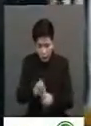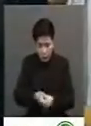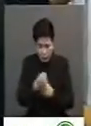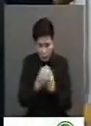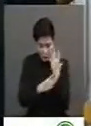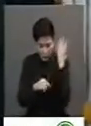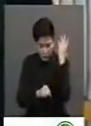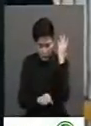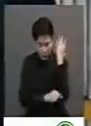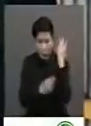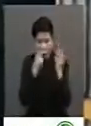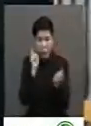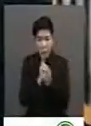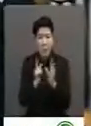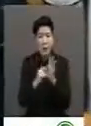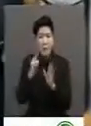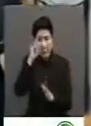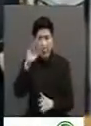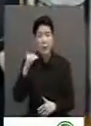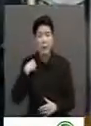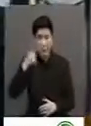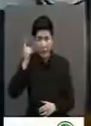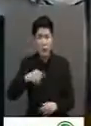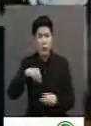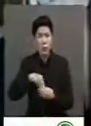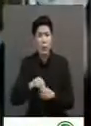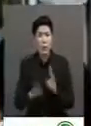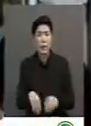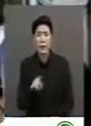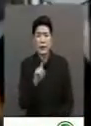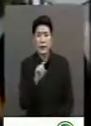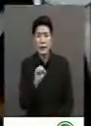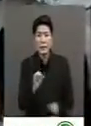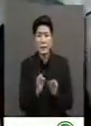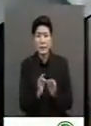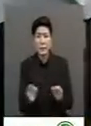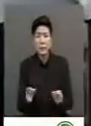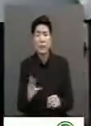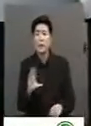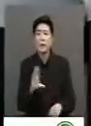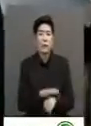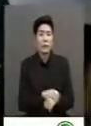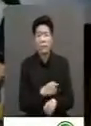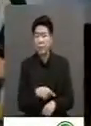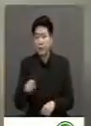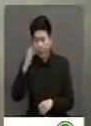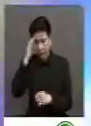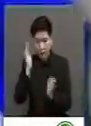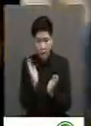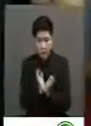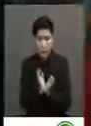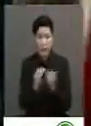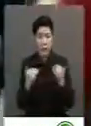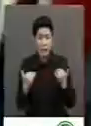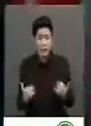ใต้ต้นไทรปรากฏว่าเจอยาบ้าจริงๆครับอยู่ประมาณ 100,000 เม็ดด้วยกันก็เลยคุมตัวไปสอบสวนที่สภ.อุทั